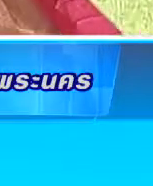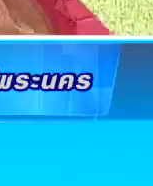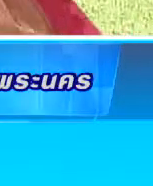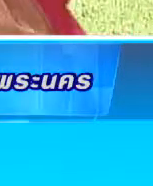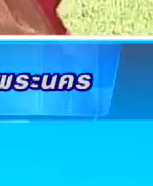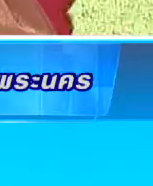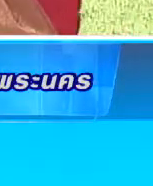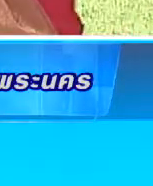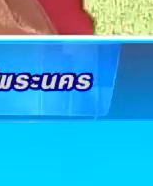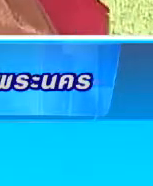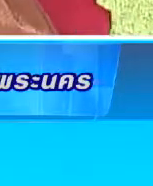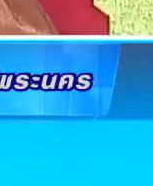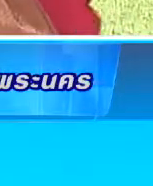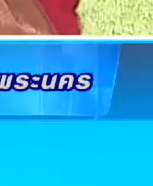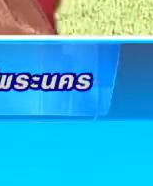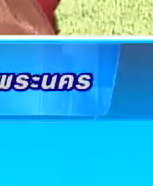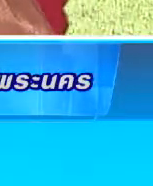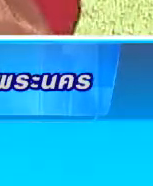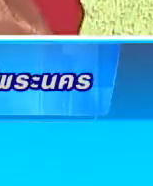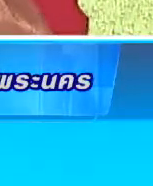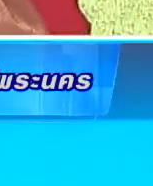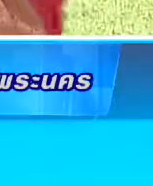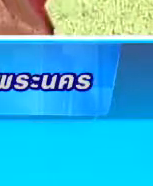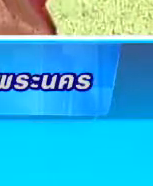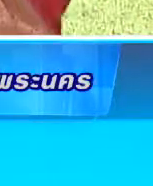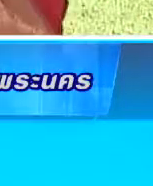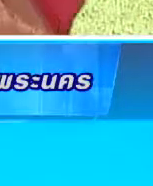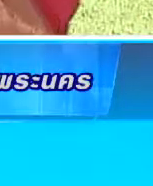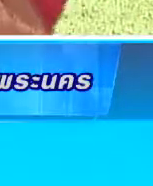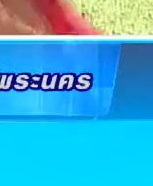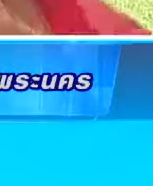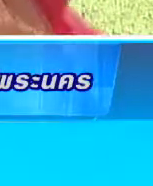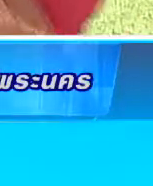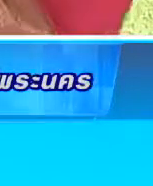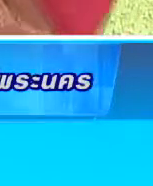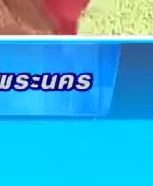ๆใน7จุดสำคัญนะคะรวมถึงแผนที่การเดินทางไว้อย่างละเอียดเรียบร้อยด้วยค่ะ